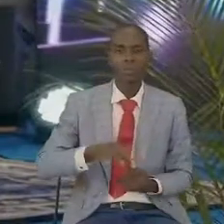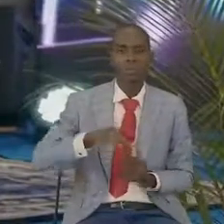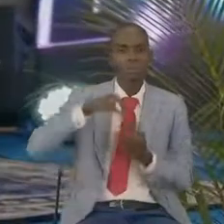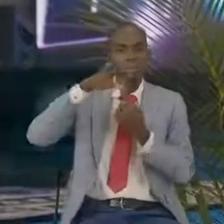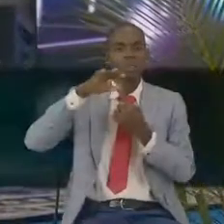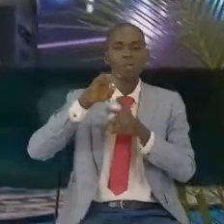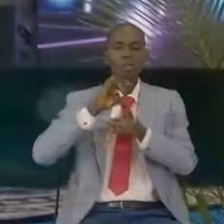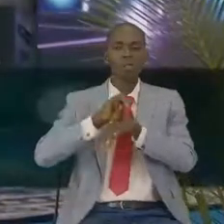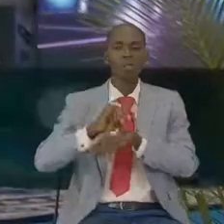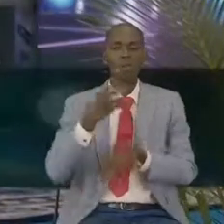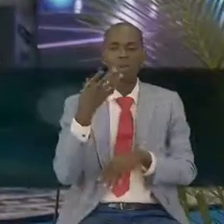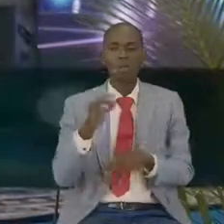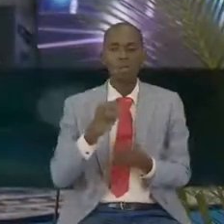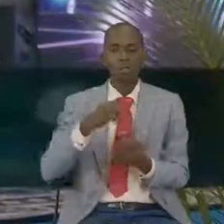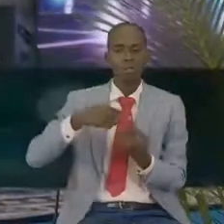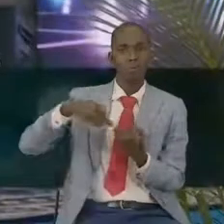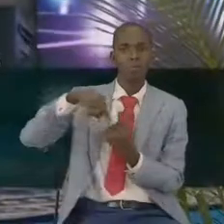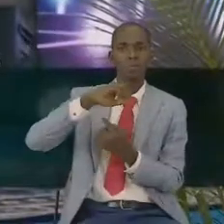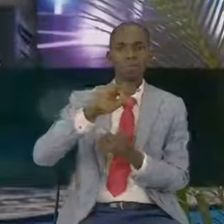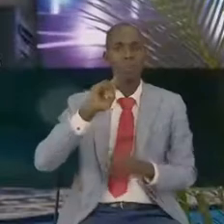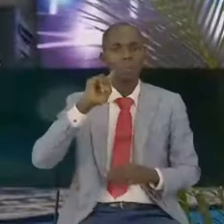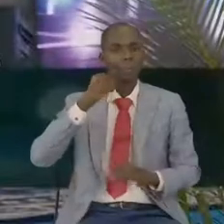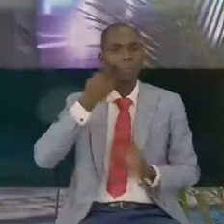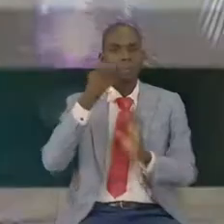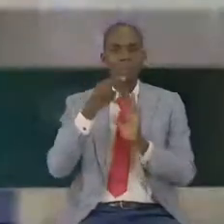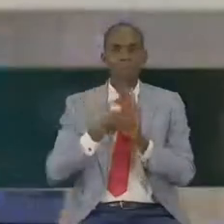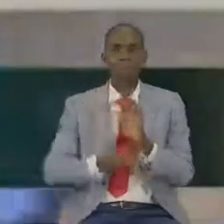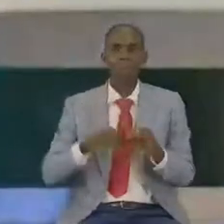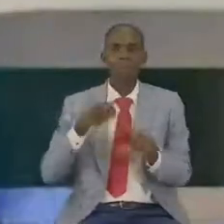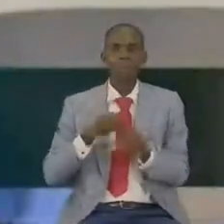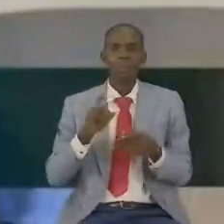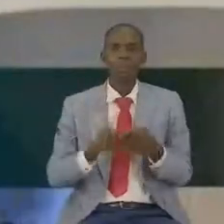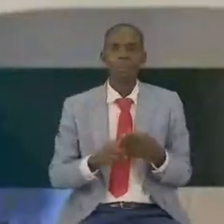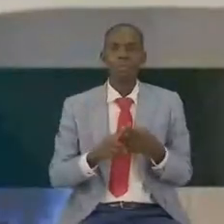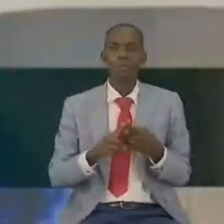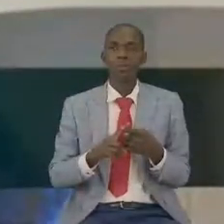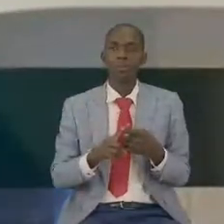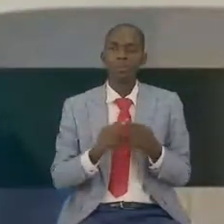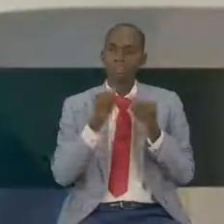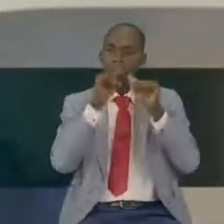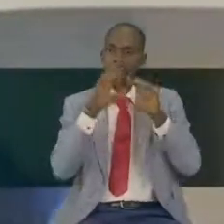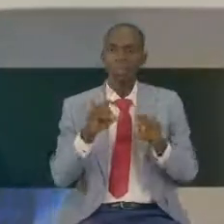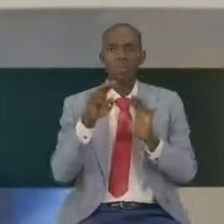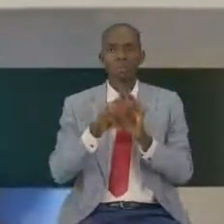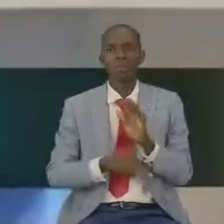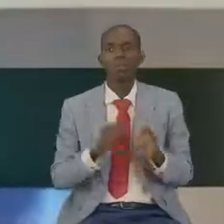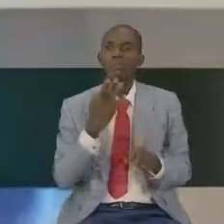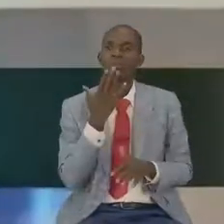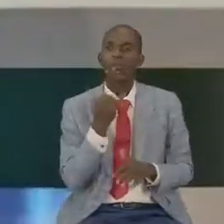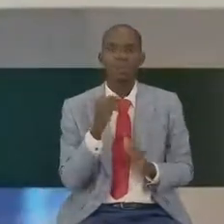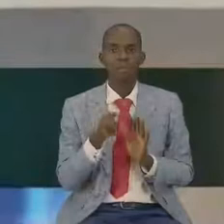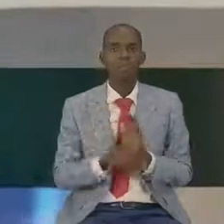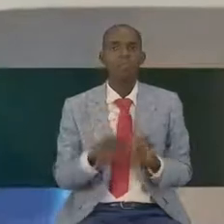ministère exceptionnel de transformer, de changer l'amertume en douceur. Regardez la